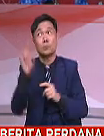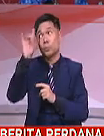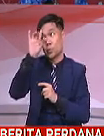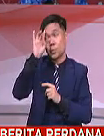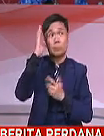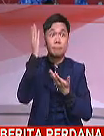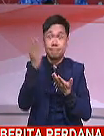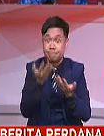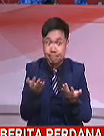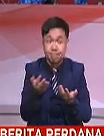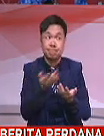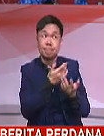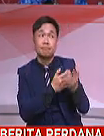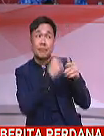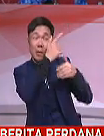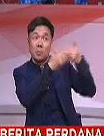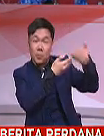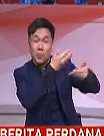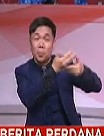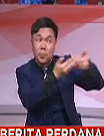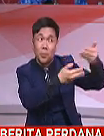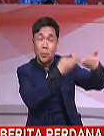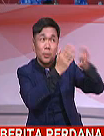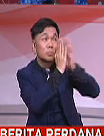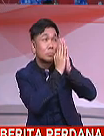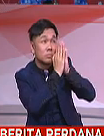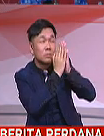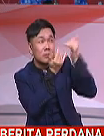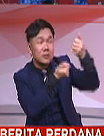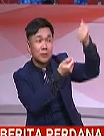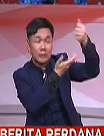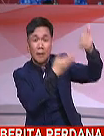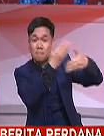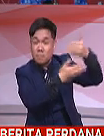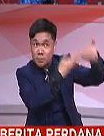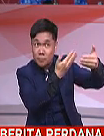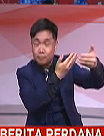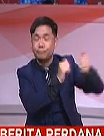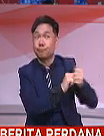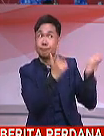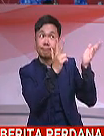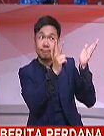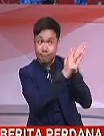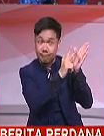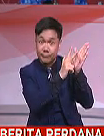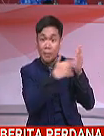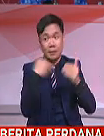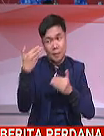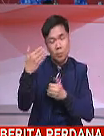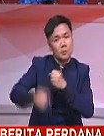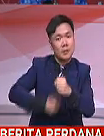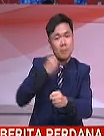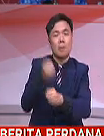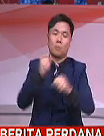ni proses memohon untuk peruntukan tu sedang berjalan. Kita harap tahun depan at least kita